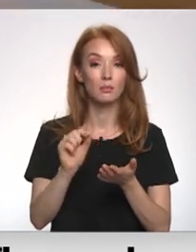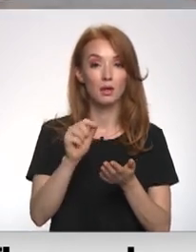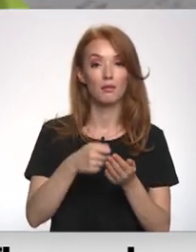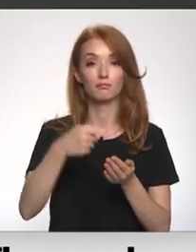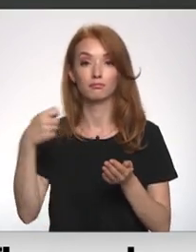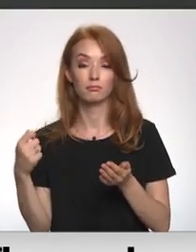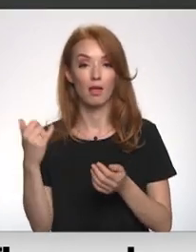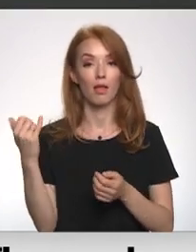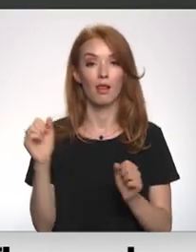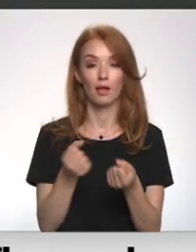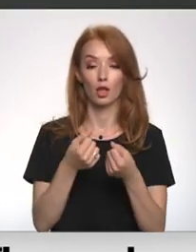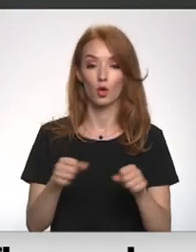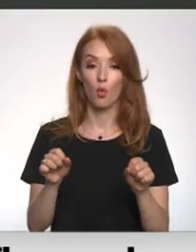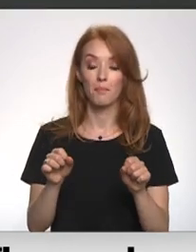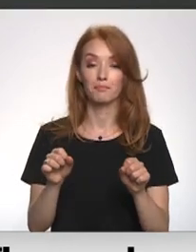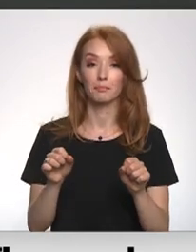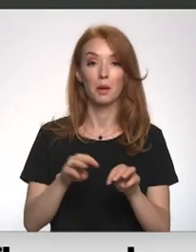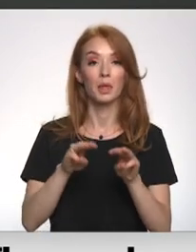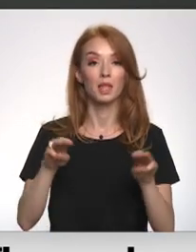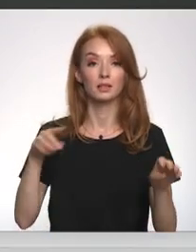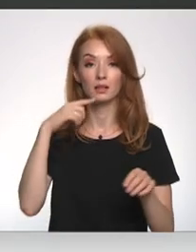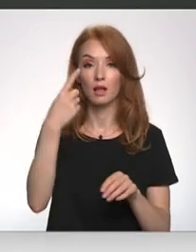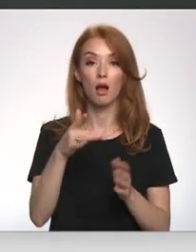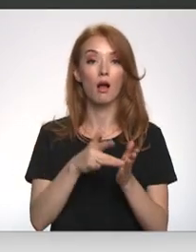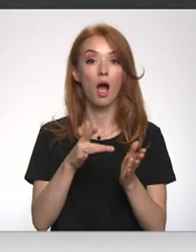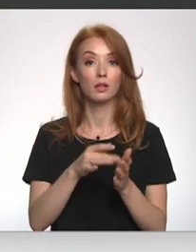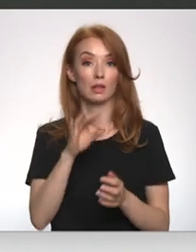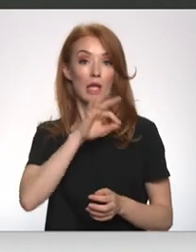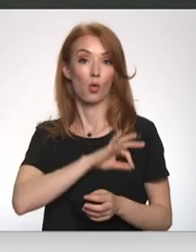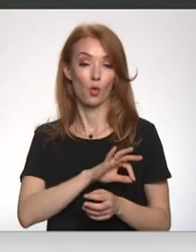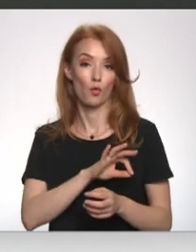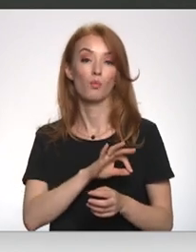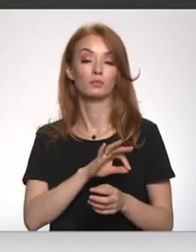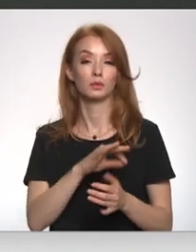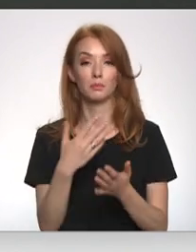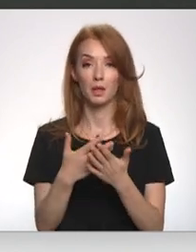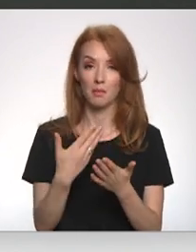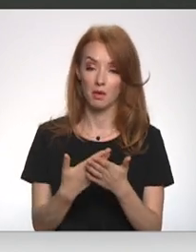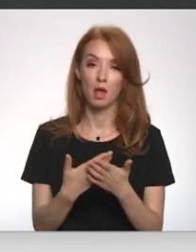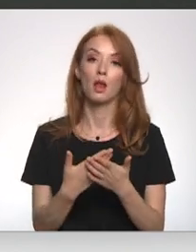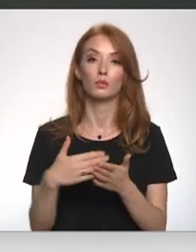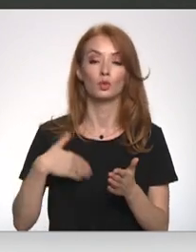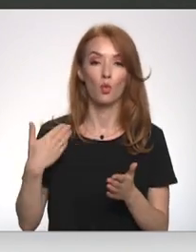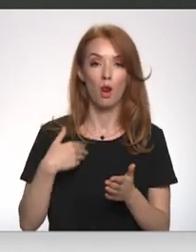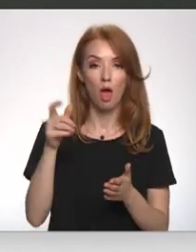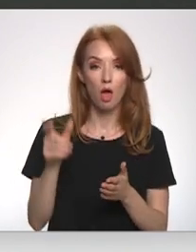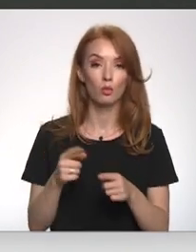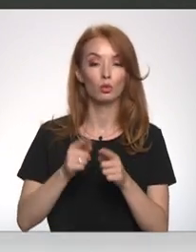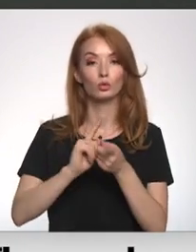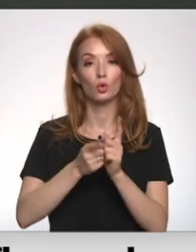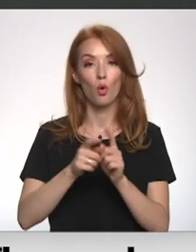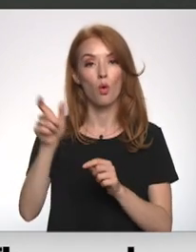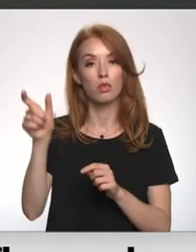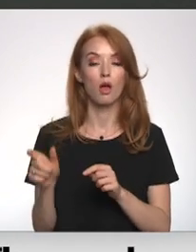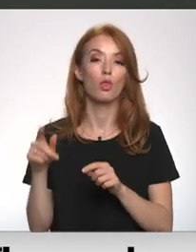ap Jāņiem. Kāds no tā ir ieguvums? Viens ir attiecībā uz skolēnu un skolotāju